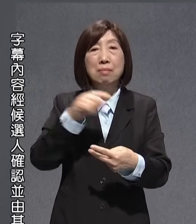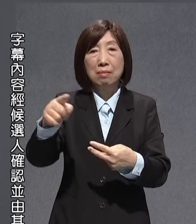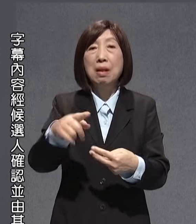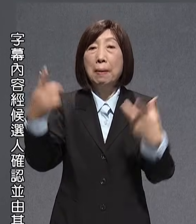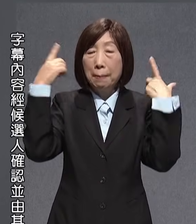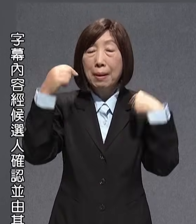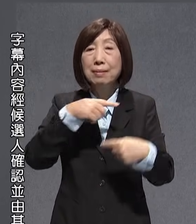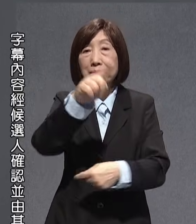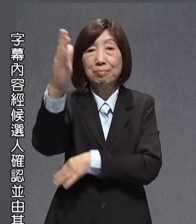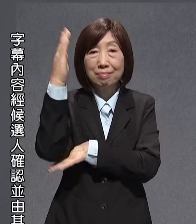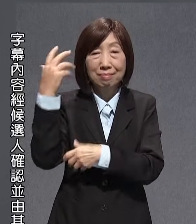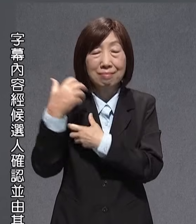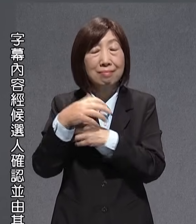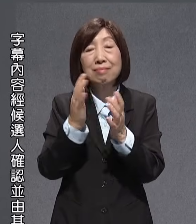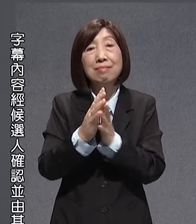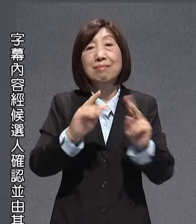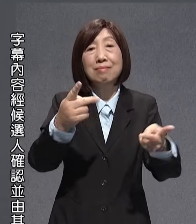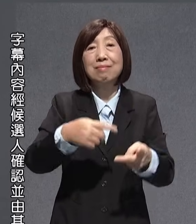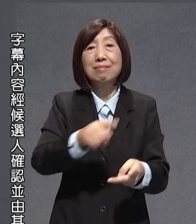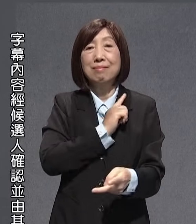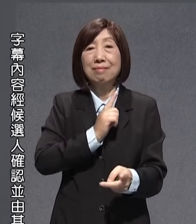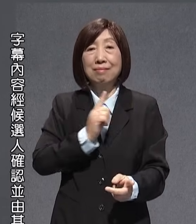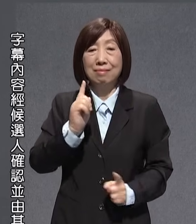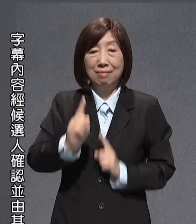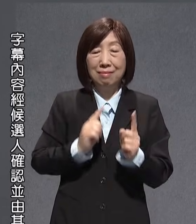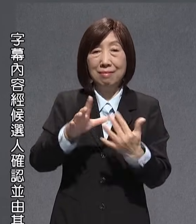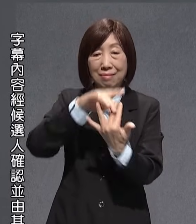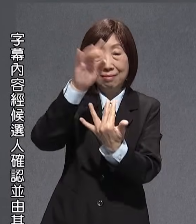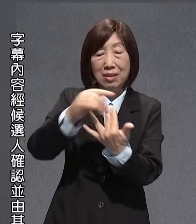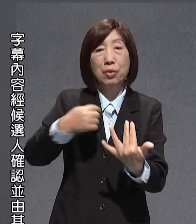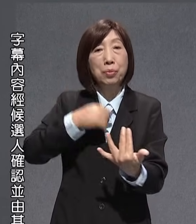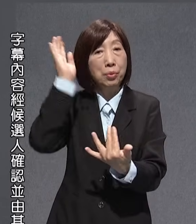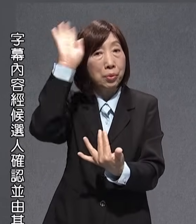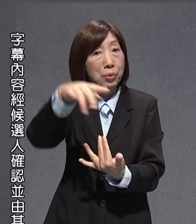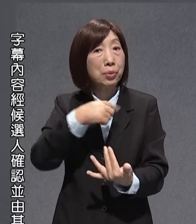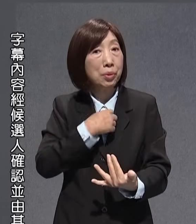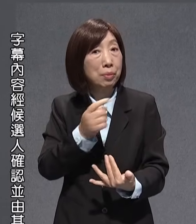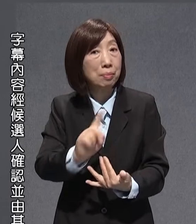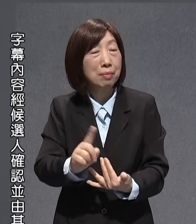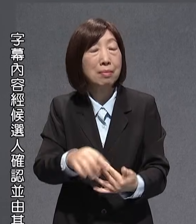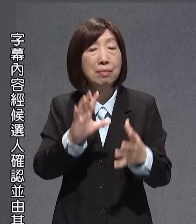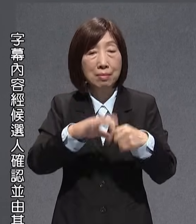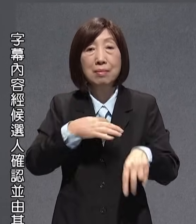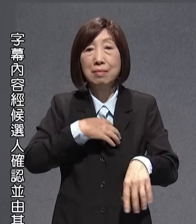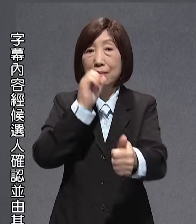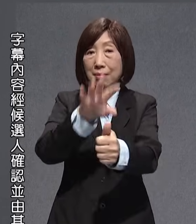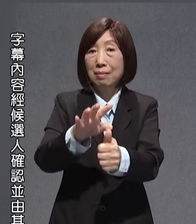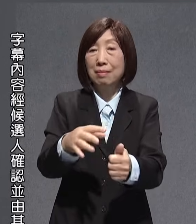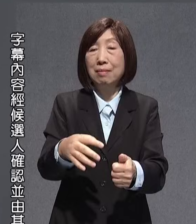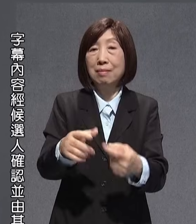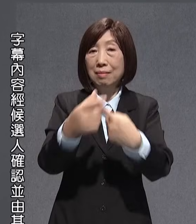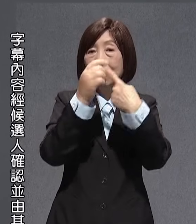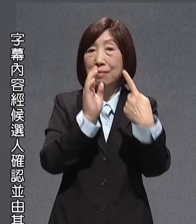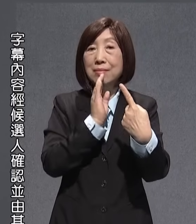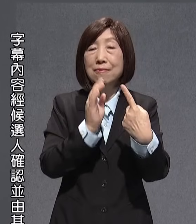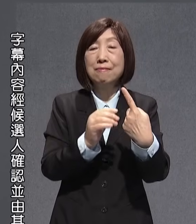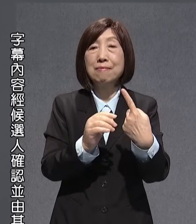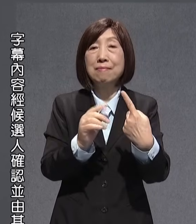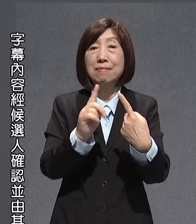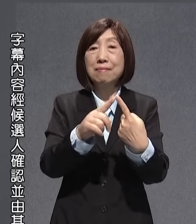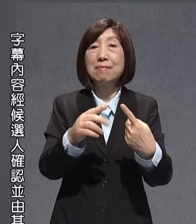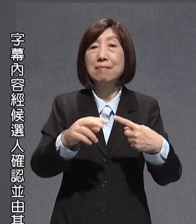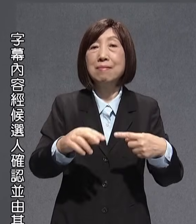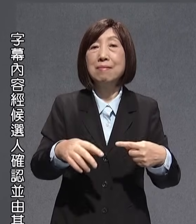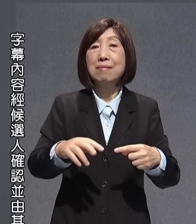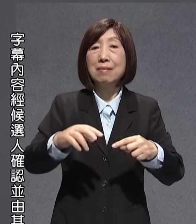产，每个人都可以自由去选择他的人生。因此，我提出几项政策：第一，修改